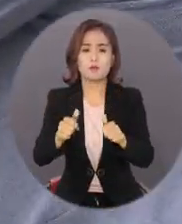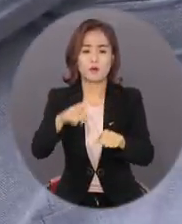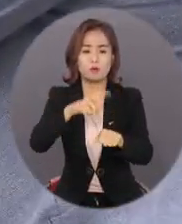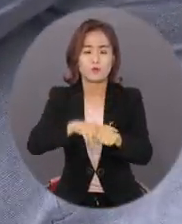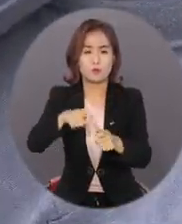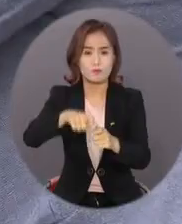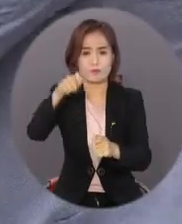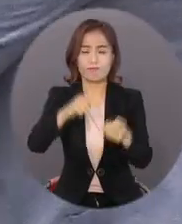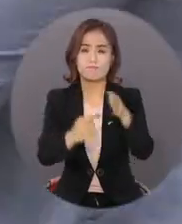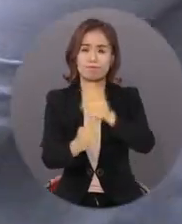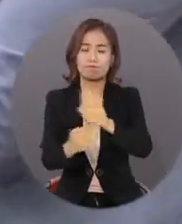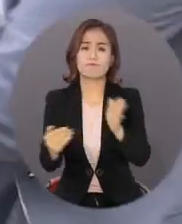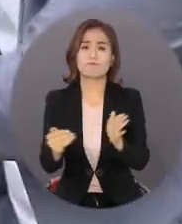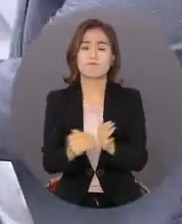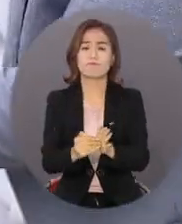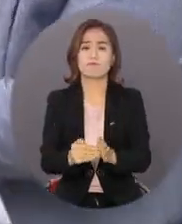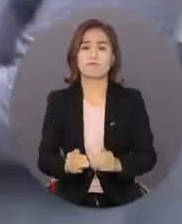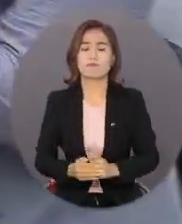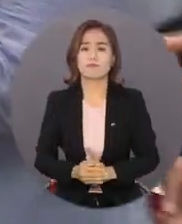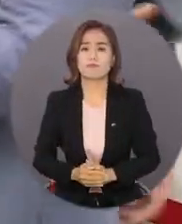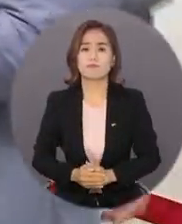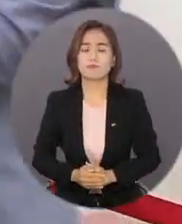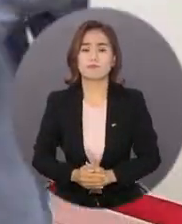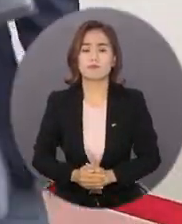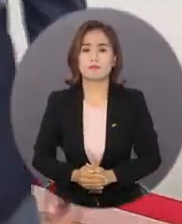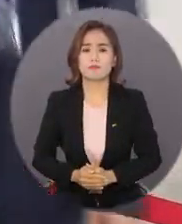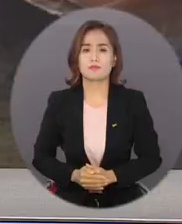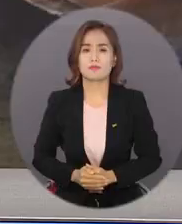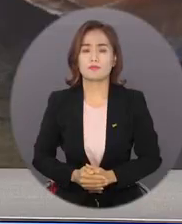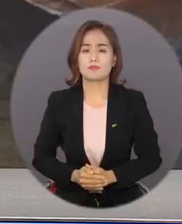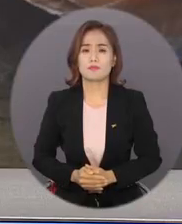구속영장이 발부됐습니다. MBC 뉴스 이다현입니다.